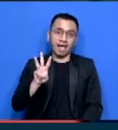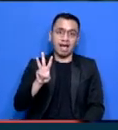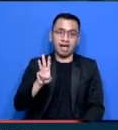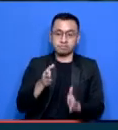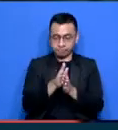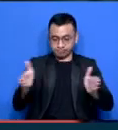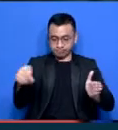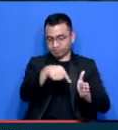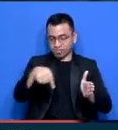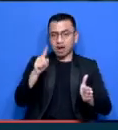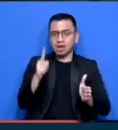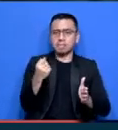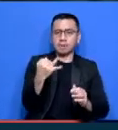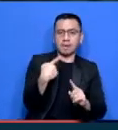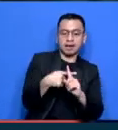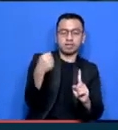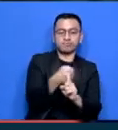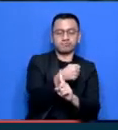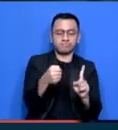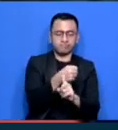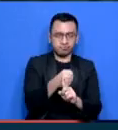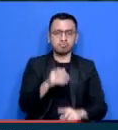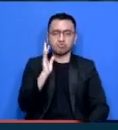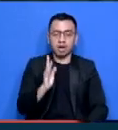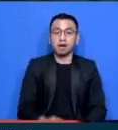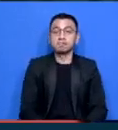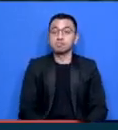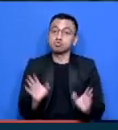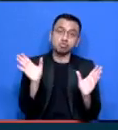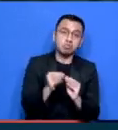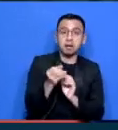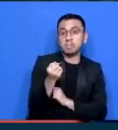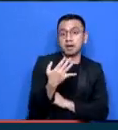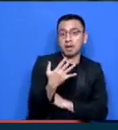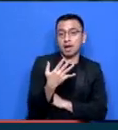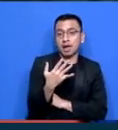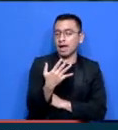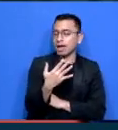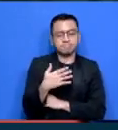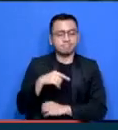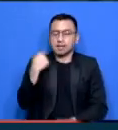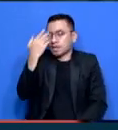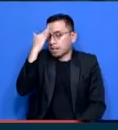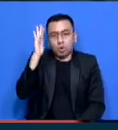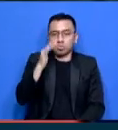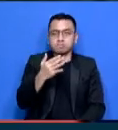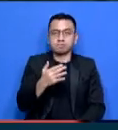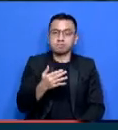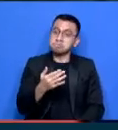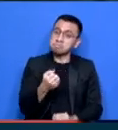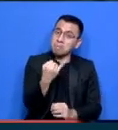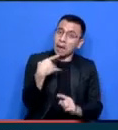kekerasan Yang dilaporkan oleh korban Mas untuk jumlahnya kita tidak bisa e memastikan secara pasti sih nanti akan